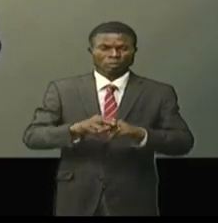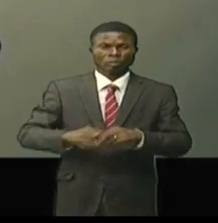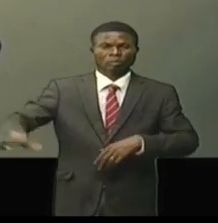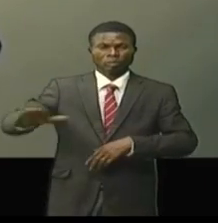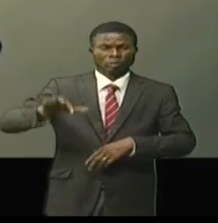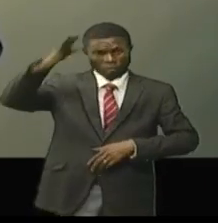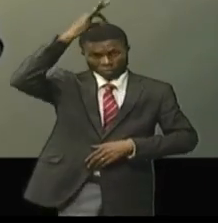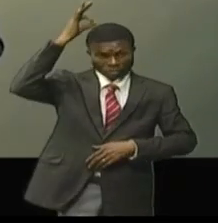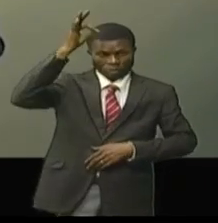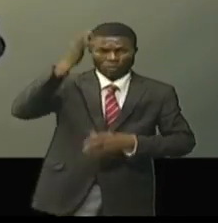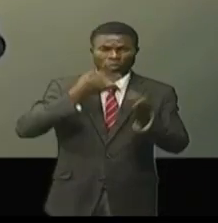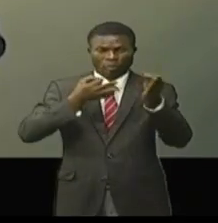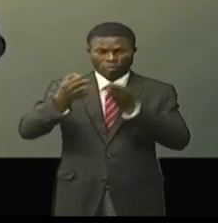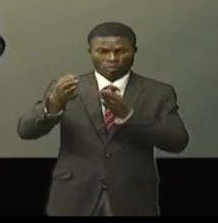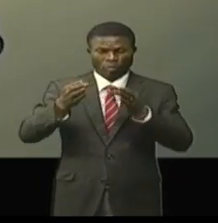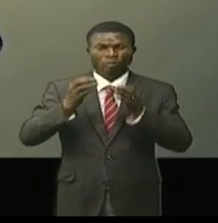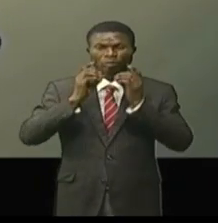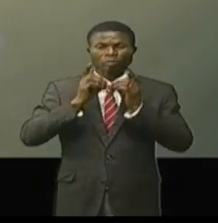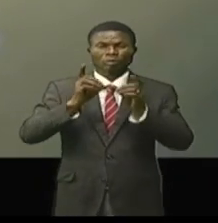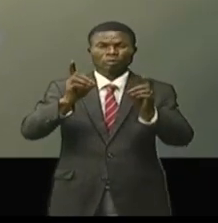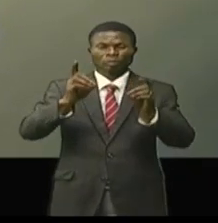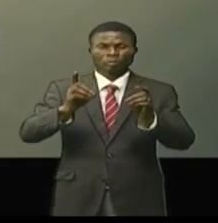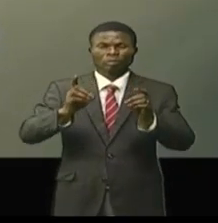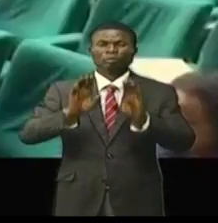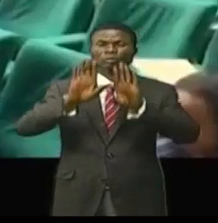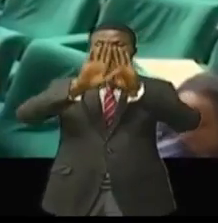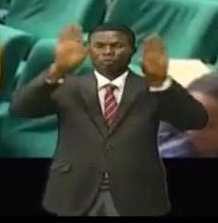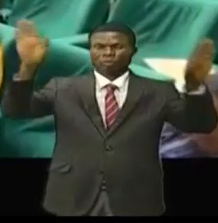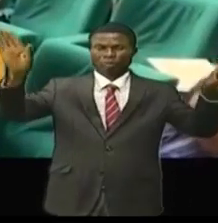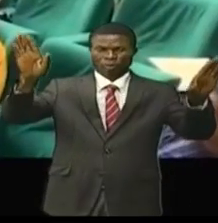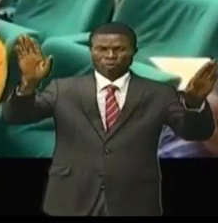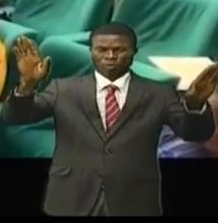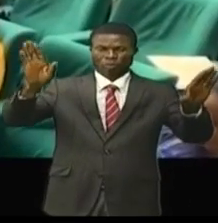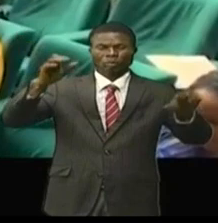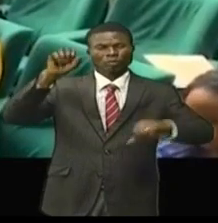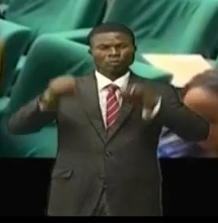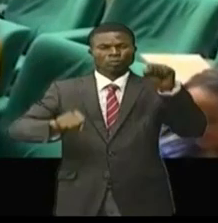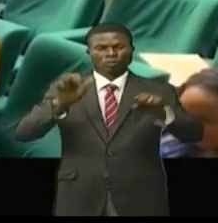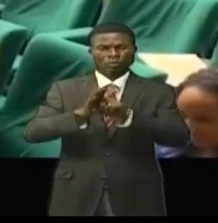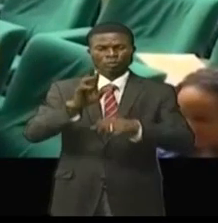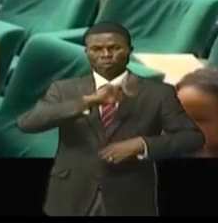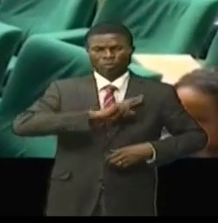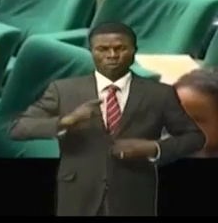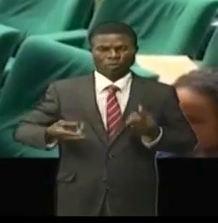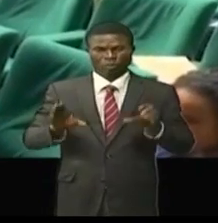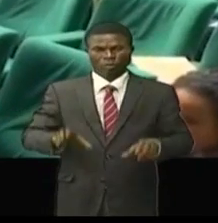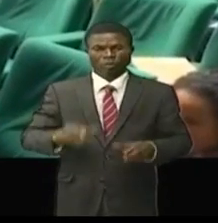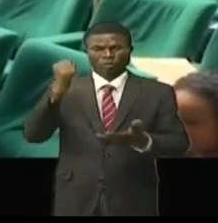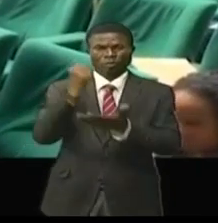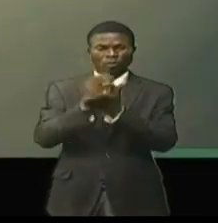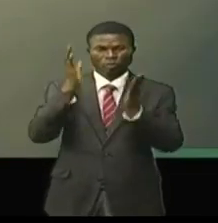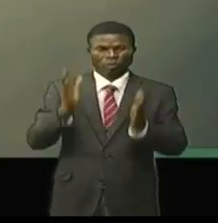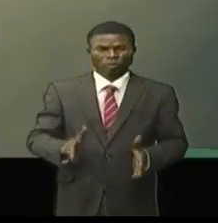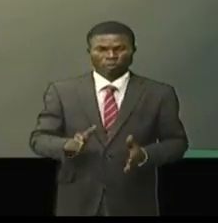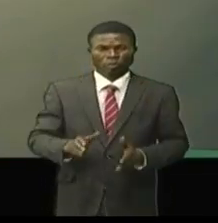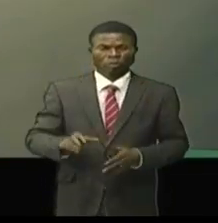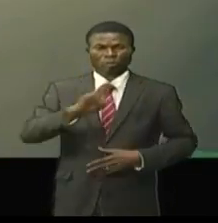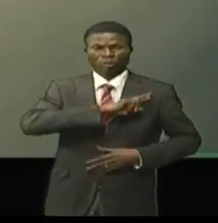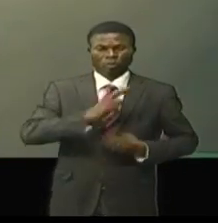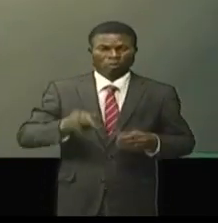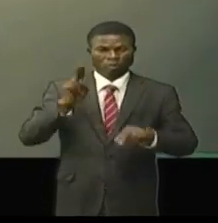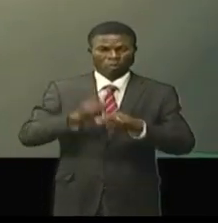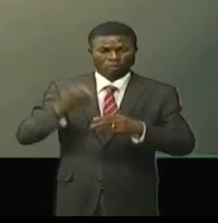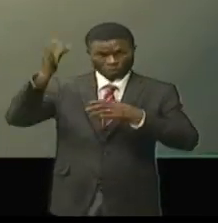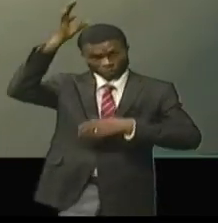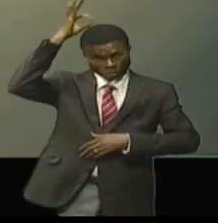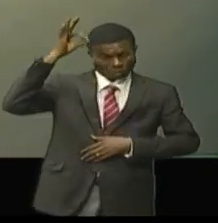a brossé dans son allocution un tableau assez pessimiste de la RDC alors que l'ambassadeur de la RDC en France,